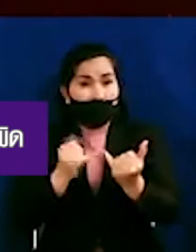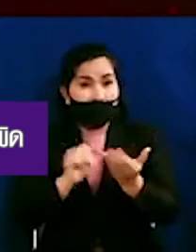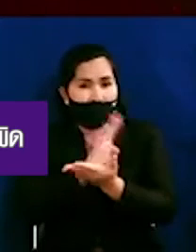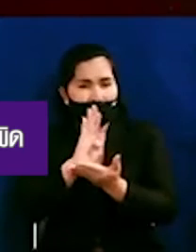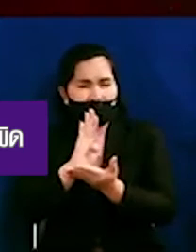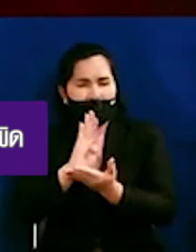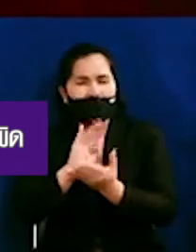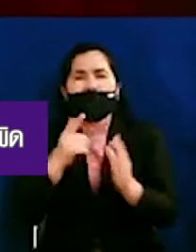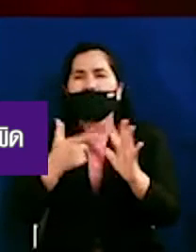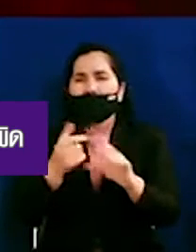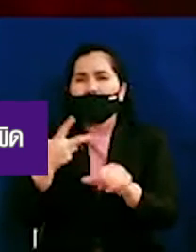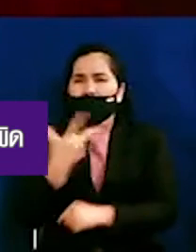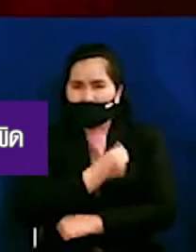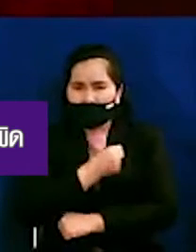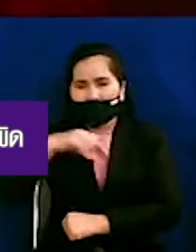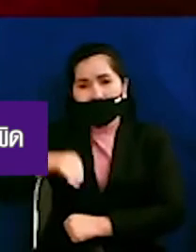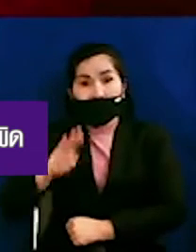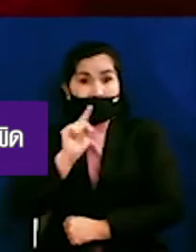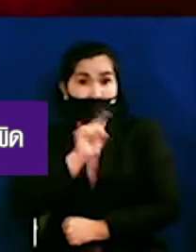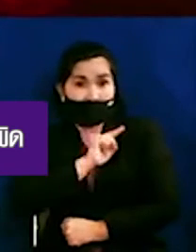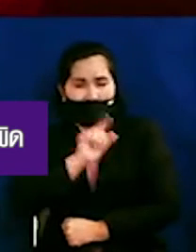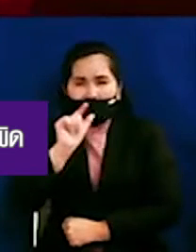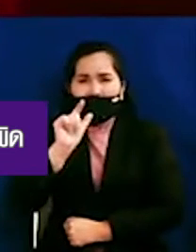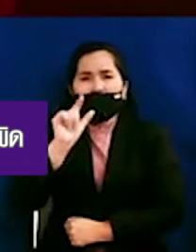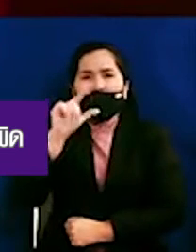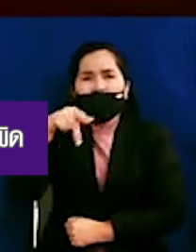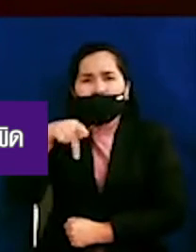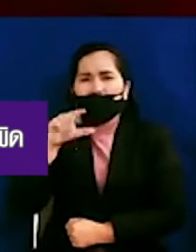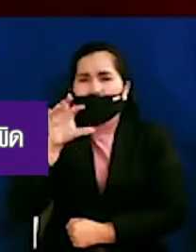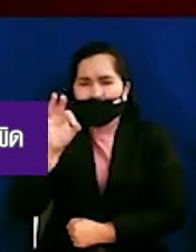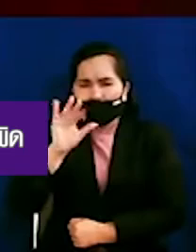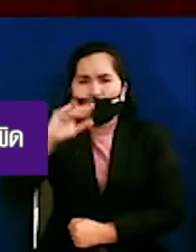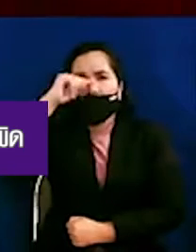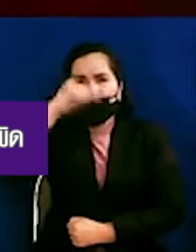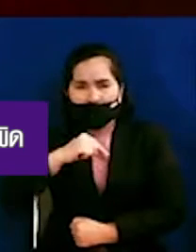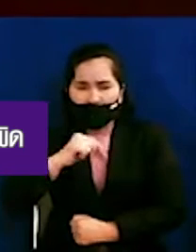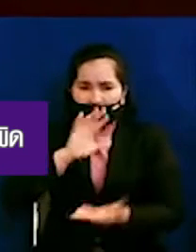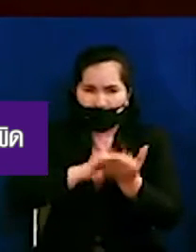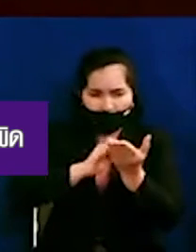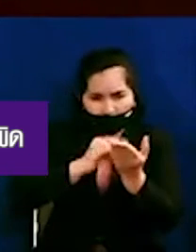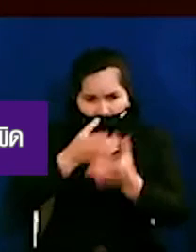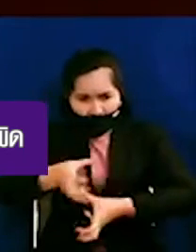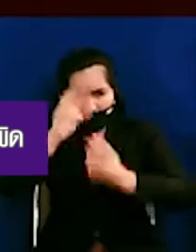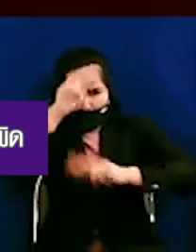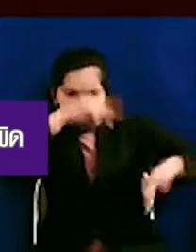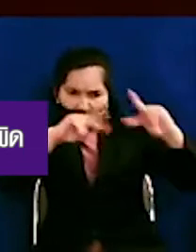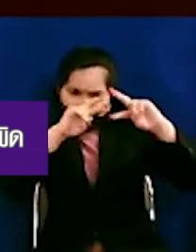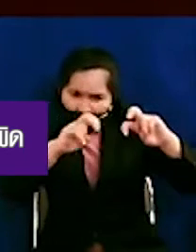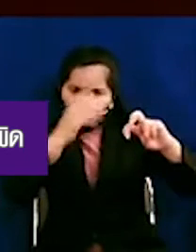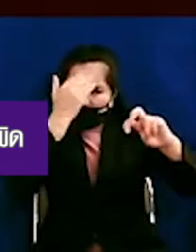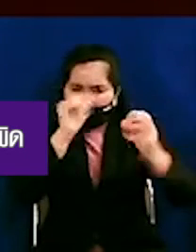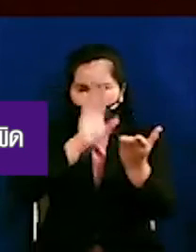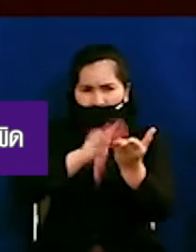ชาติกับบริษัทไฟเออร์ประเทศไทยเนี่ยนะครับได้มีการตรวจสอบข้อมูลซึ่งกันและกันในเมื่อวานนี้นะครับหลังจากที่เห็นมีการส่งต่อข้อ